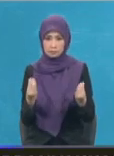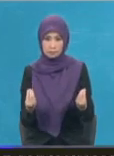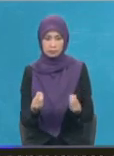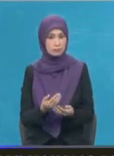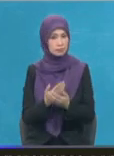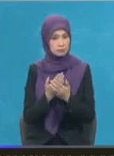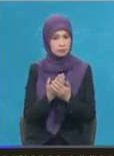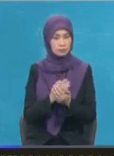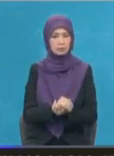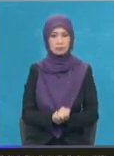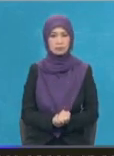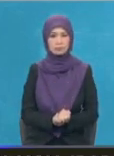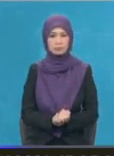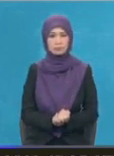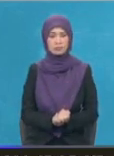amal ibadah